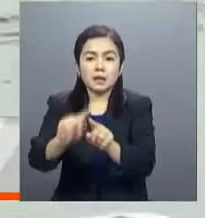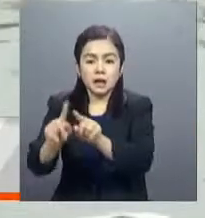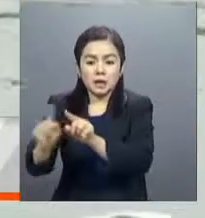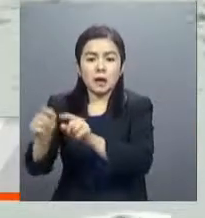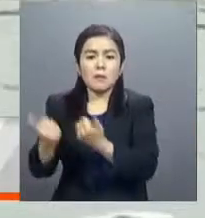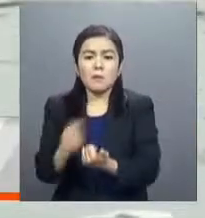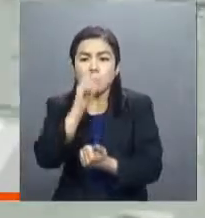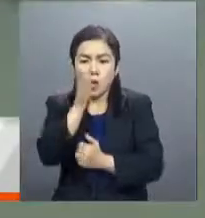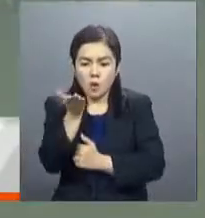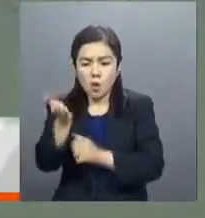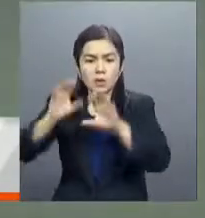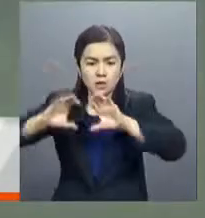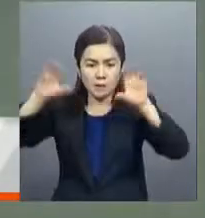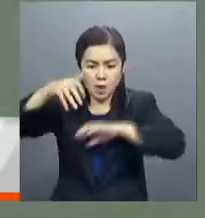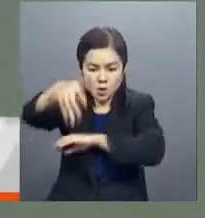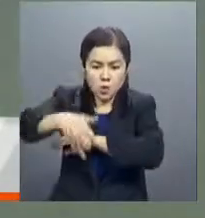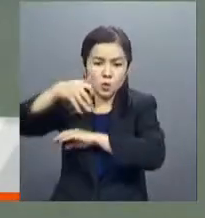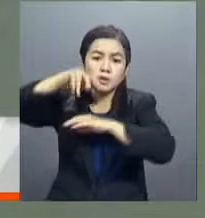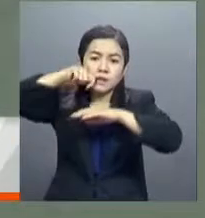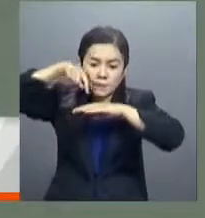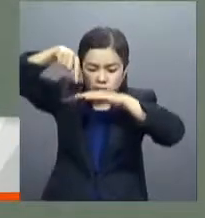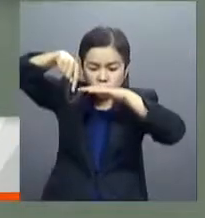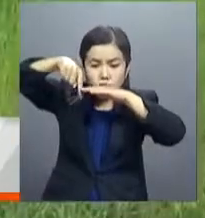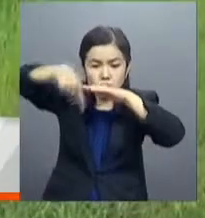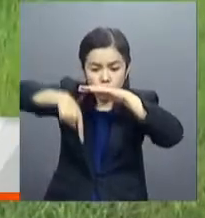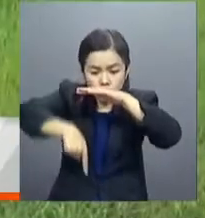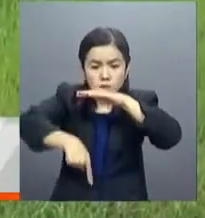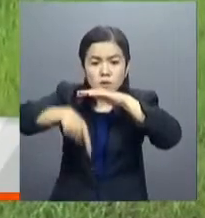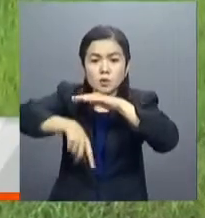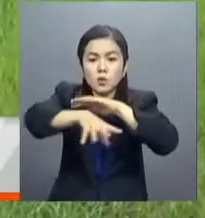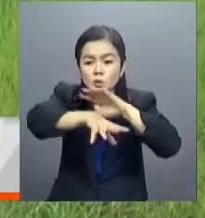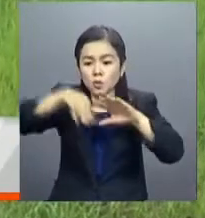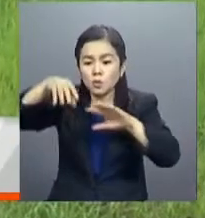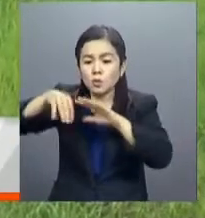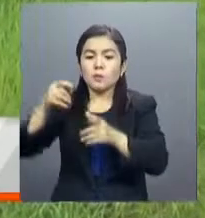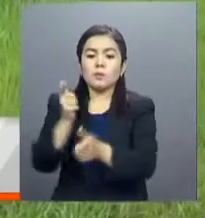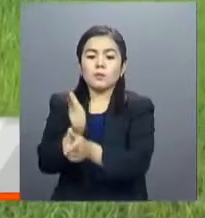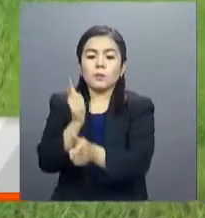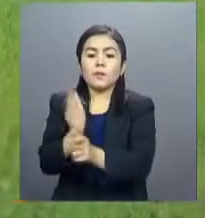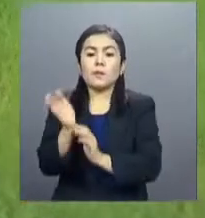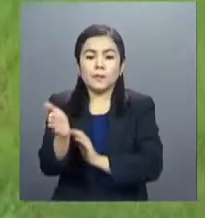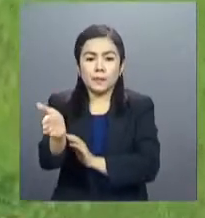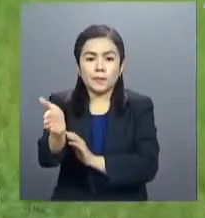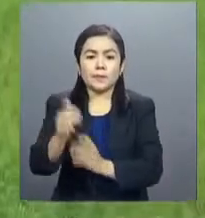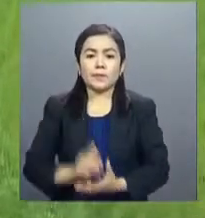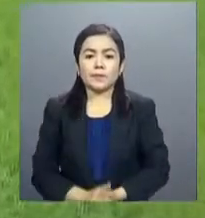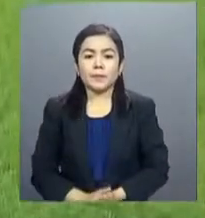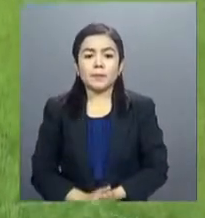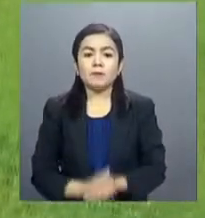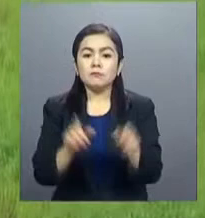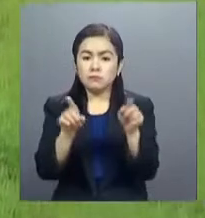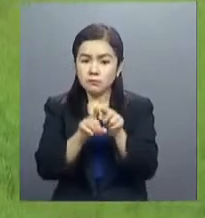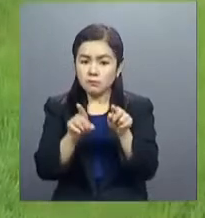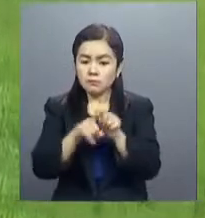พร้อมเรียกร้องภาครัฐขุดบ่อบาดาลใส่บ่อเลี้ยงปลาของเกษตรกรค่ะด้านเจ้าหน้าที่